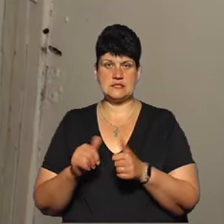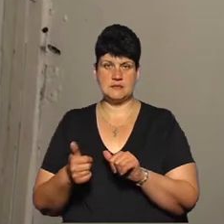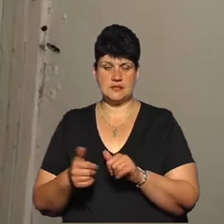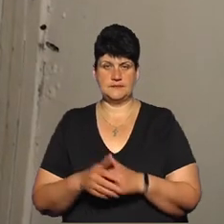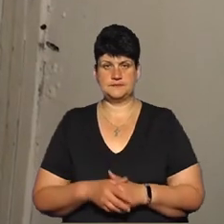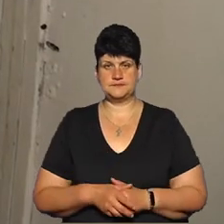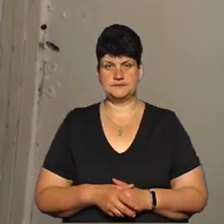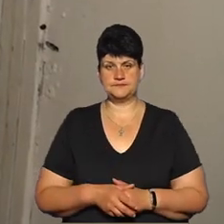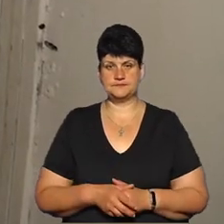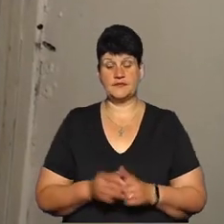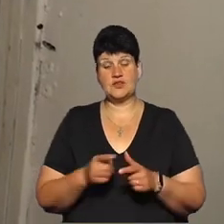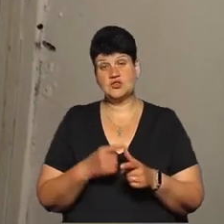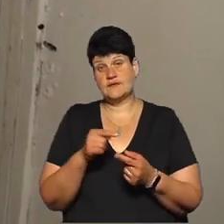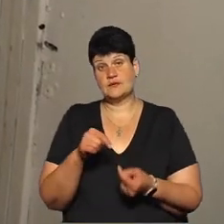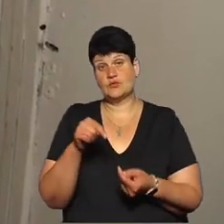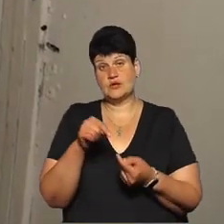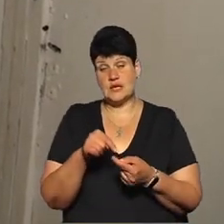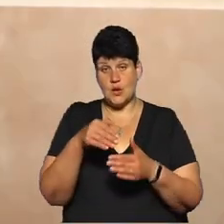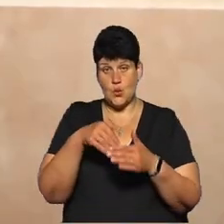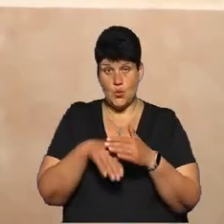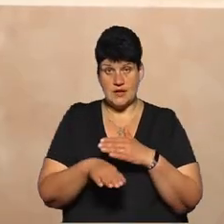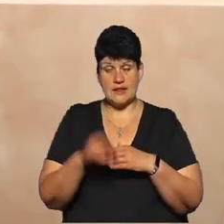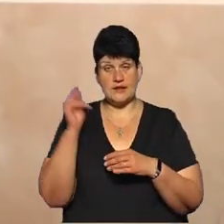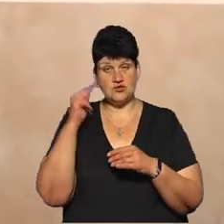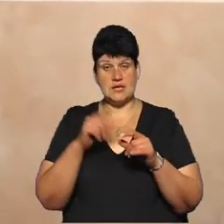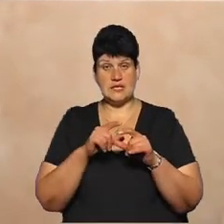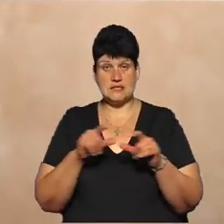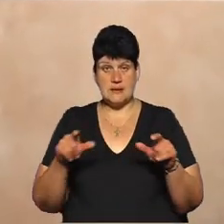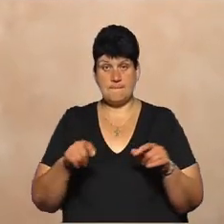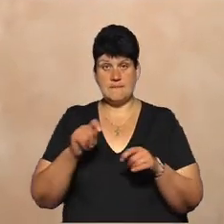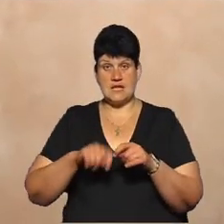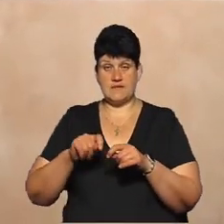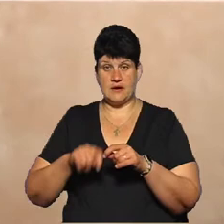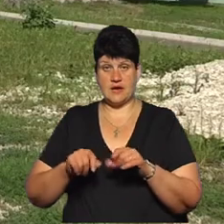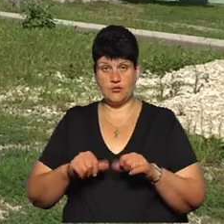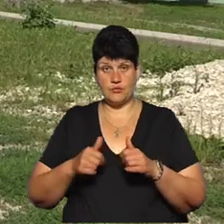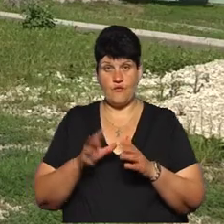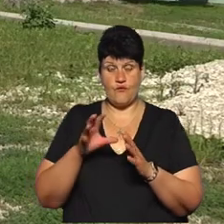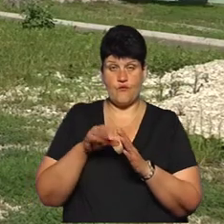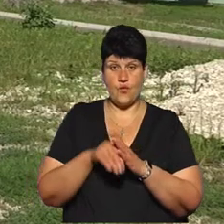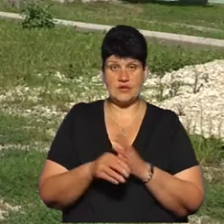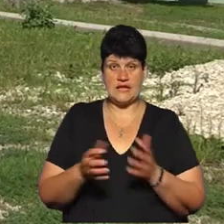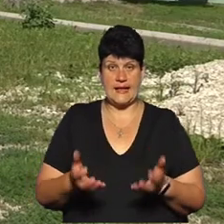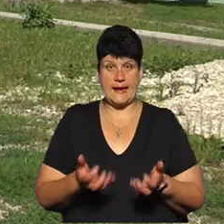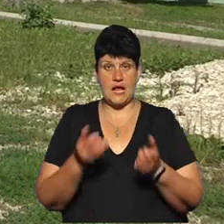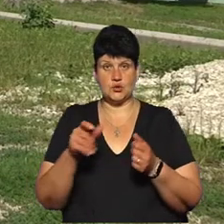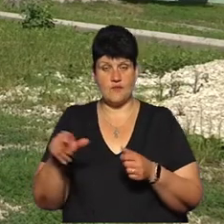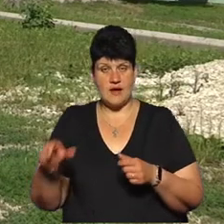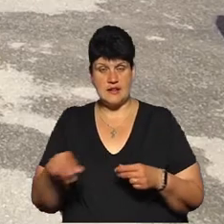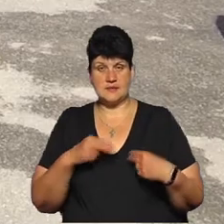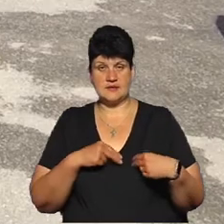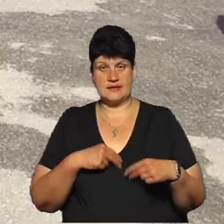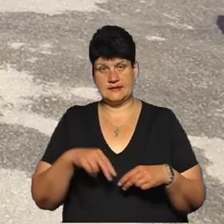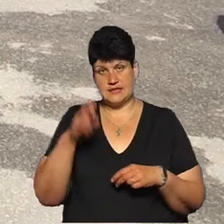Чи відповідають укриття в навчальних закладах вимогам, перевіряє комісія, до якої входять, зокрема, рятувальники та працівники